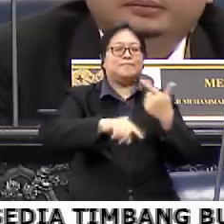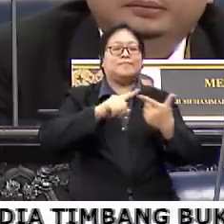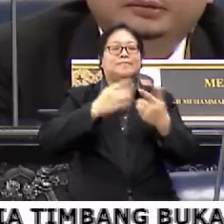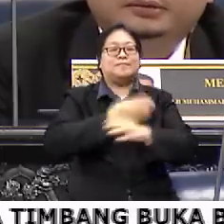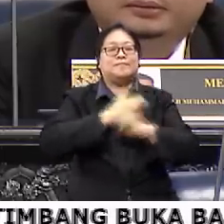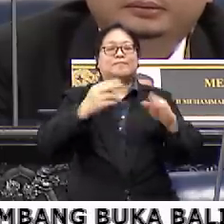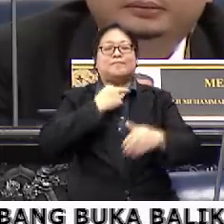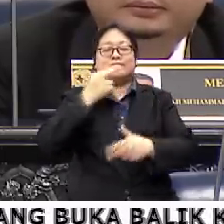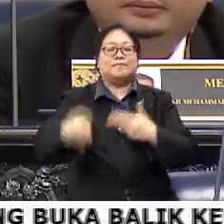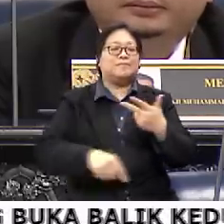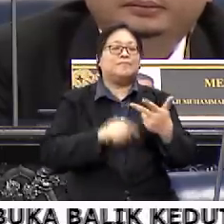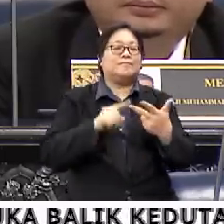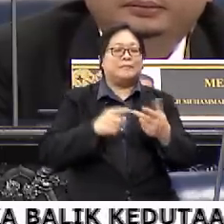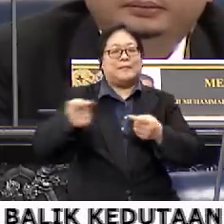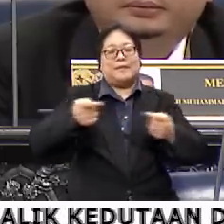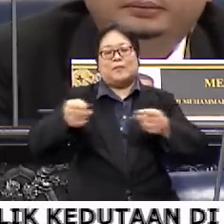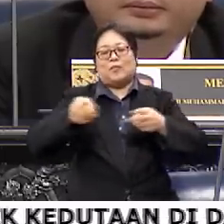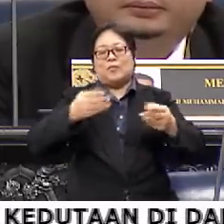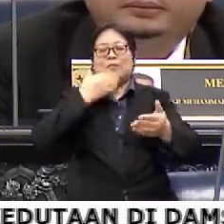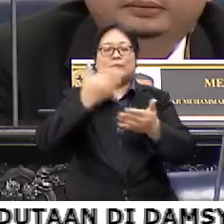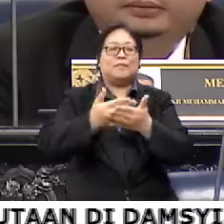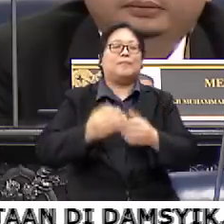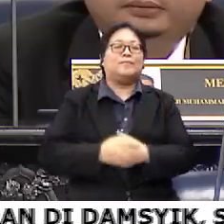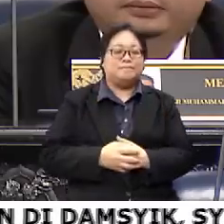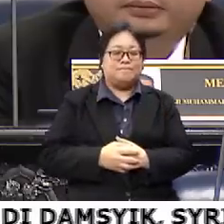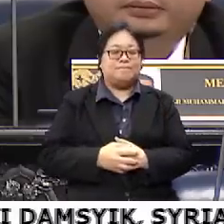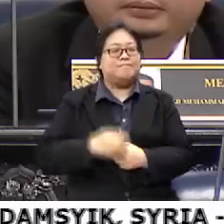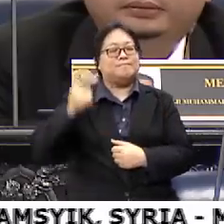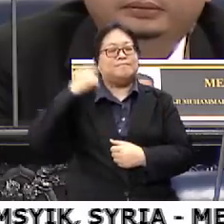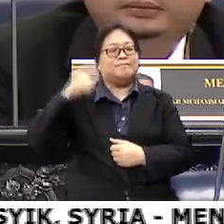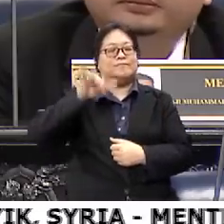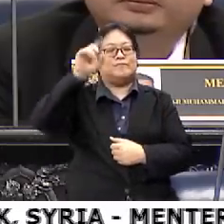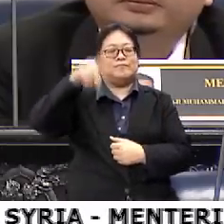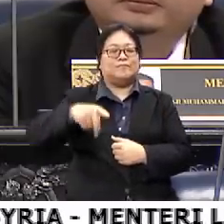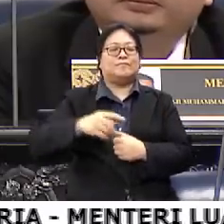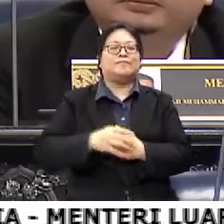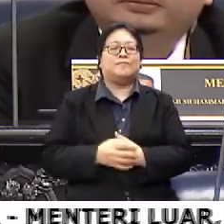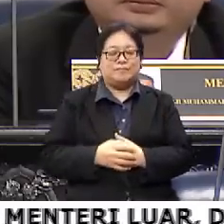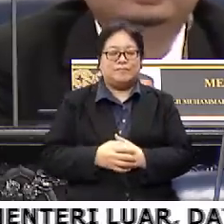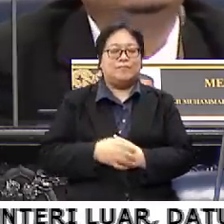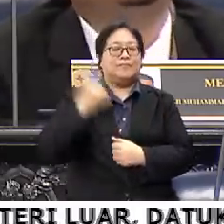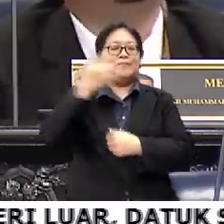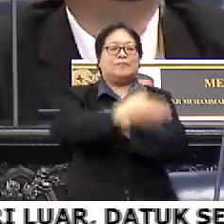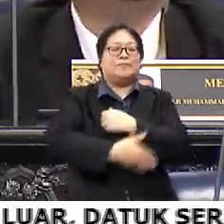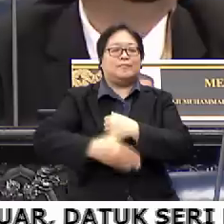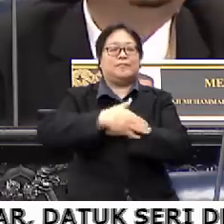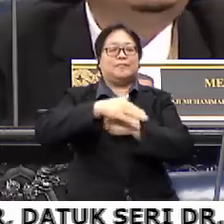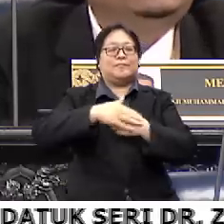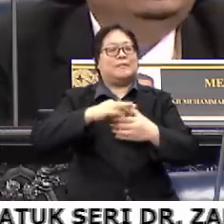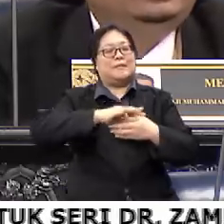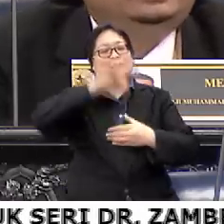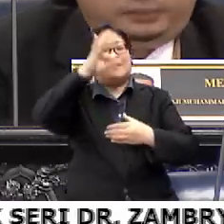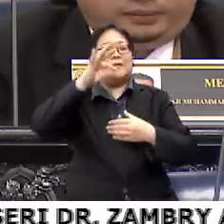kebebasan bersuara, dan yang ketiga tadbir urus yang baik. Tuan Yang Pertua, sebagai sebuah negara yang mengangkat